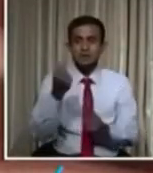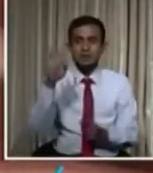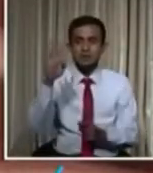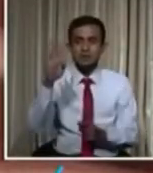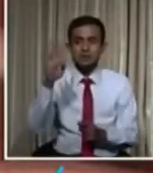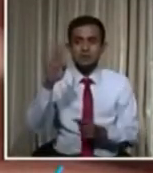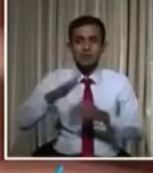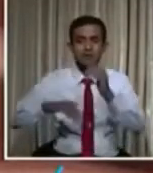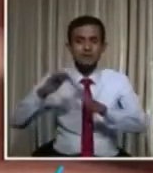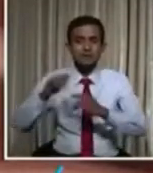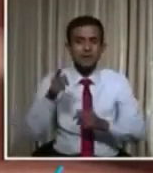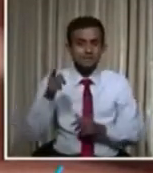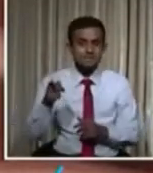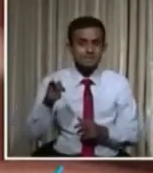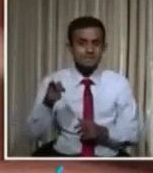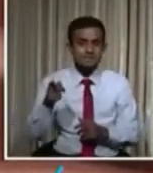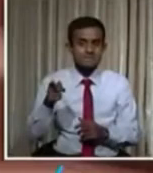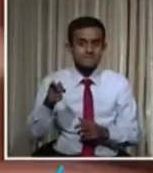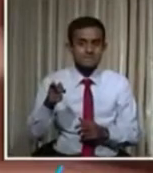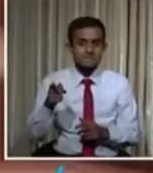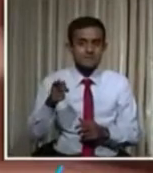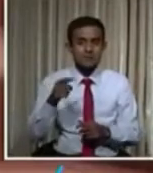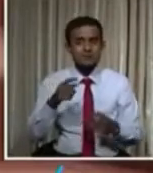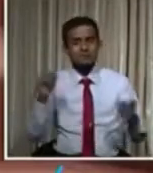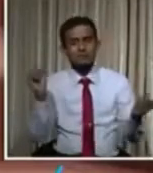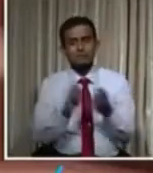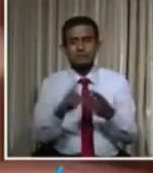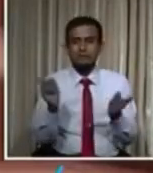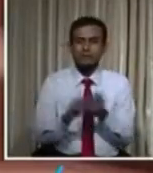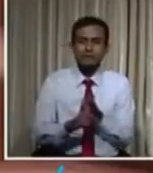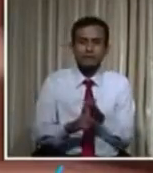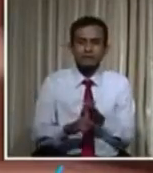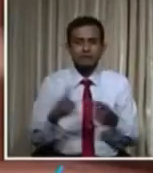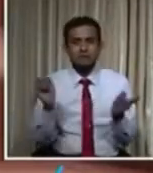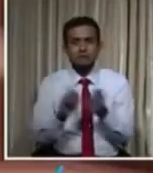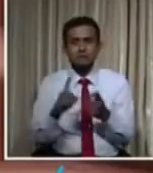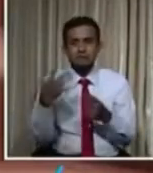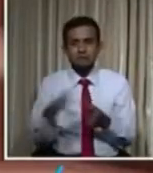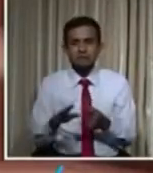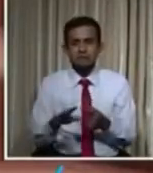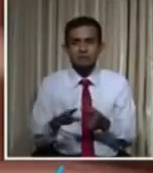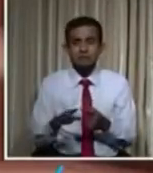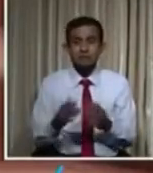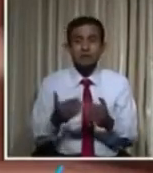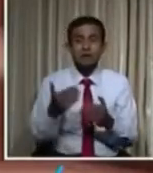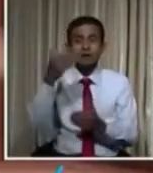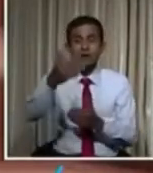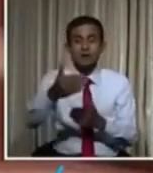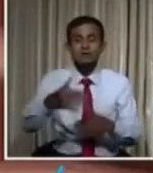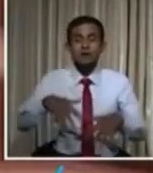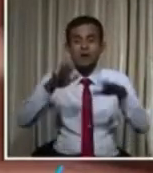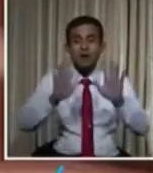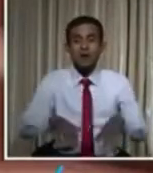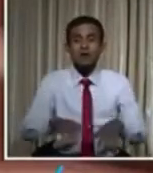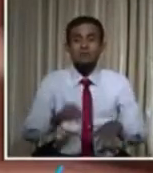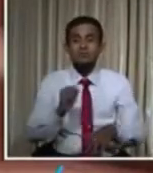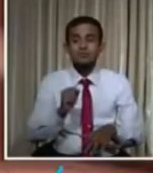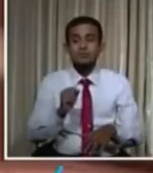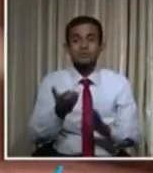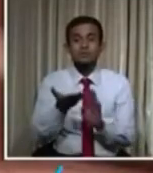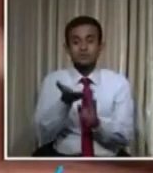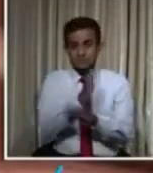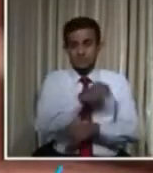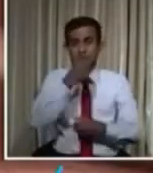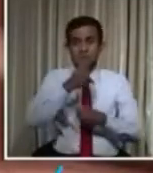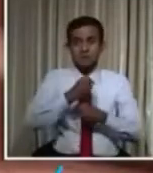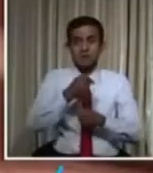අතේ. ඒ නිසා ඒ ගහගත්තාම ගහගෙන ඊළඟට මේකේ ඉන්න ප්‍රතිඵලය මීට කලින්